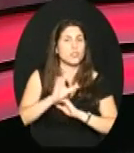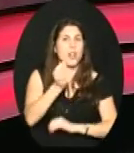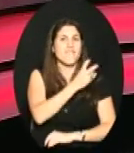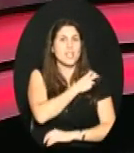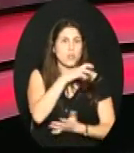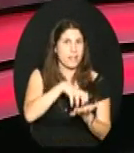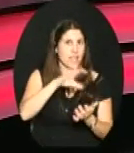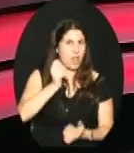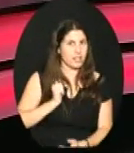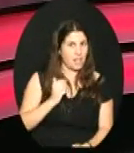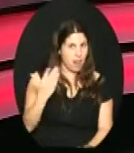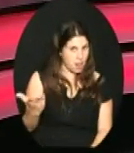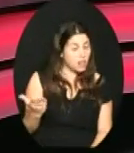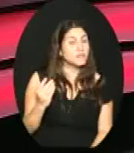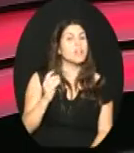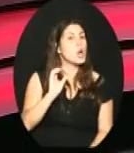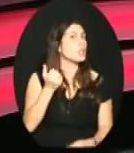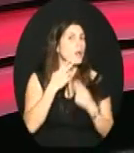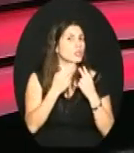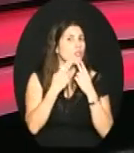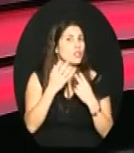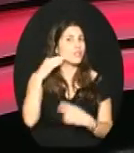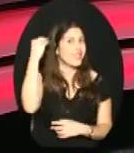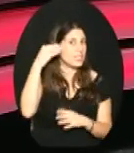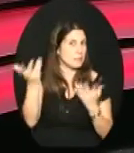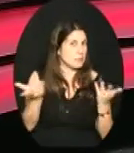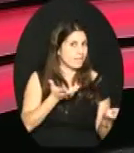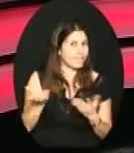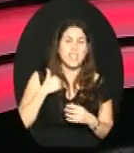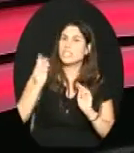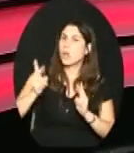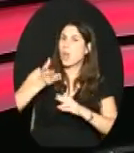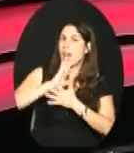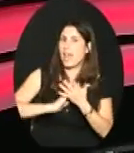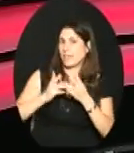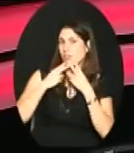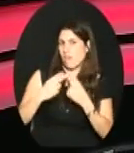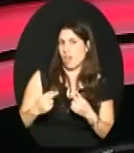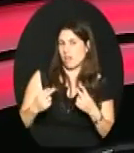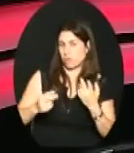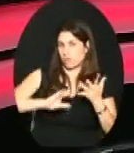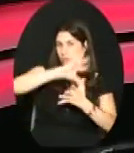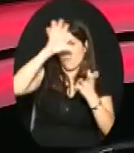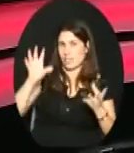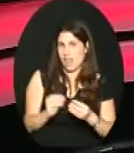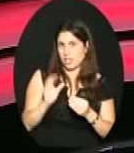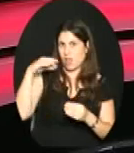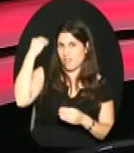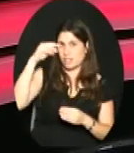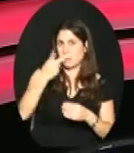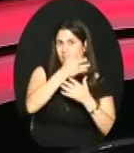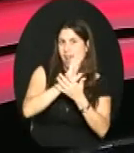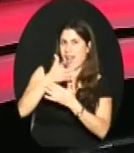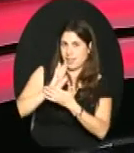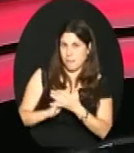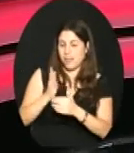של צה"ל. אז קודם כל, התגובות בצד הפלסטיני. אני יכול לחלק את התגובה בכלל בצד הפלסטיני לשני